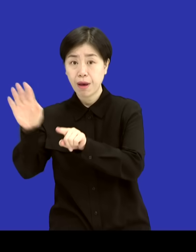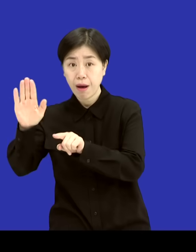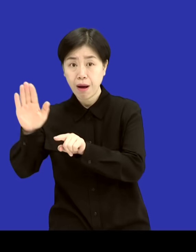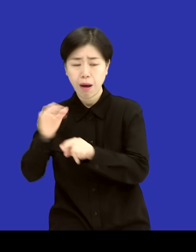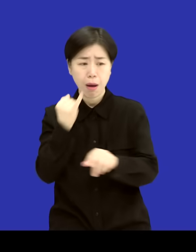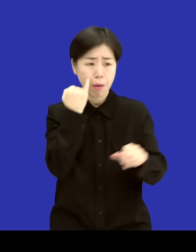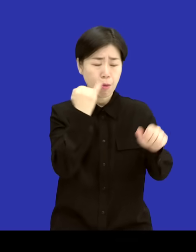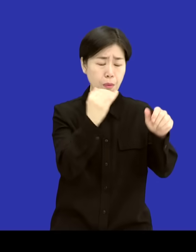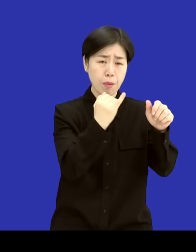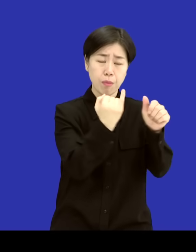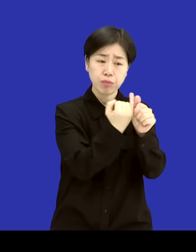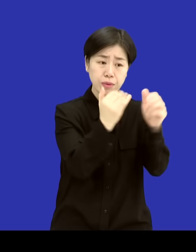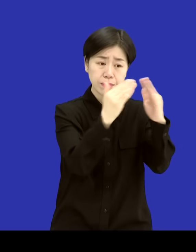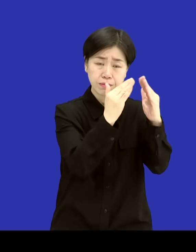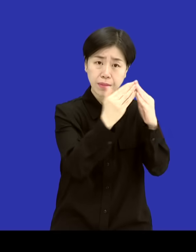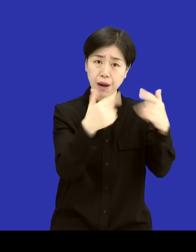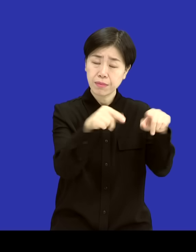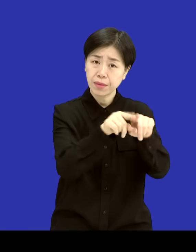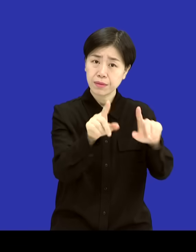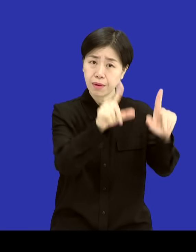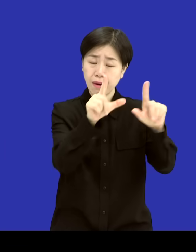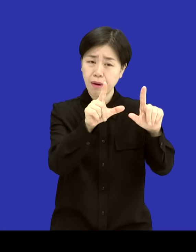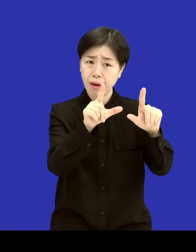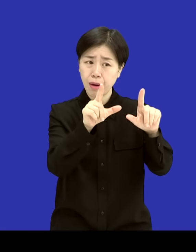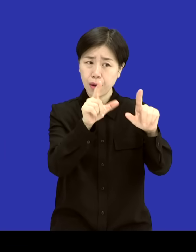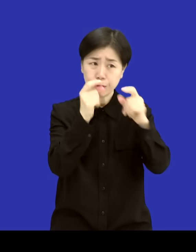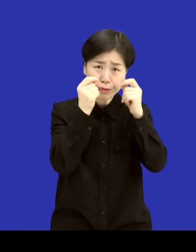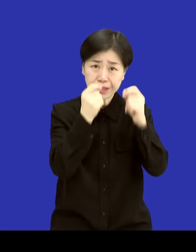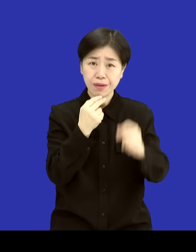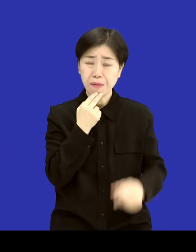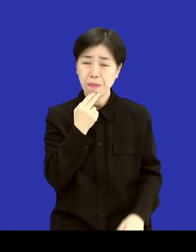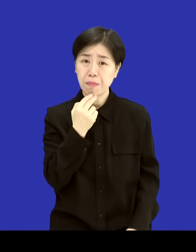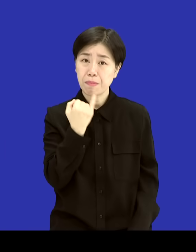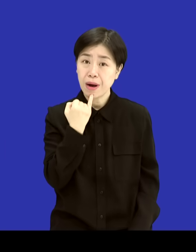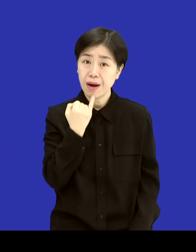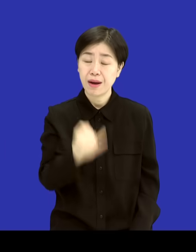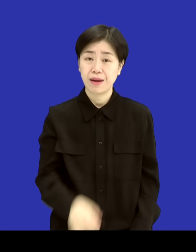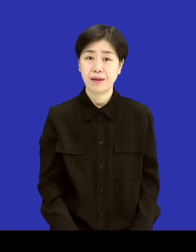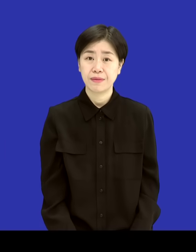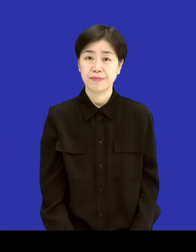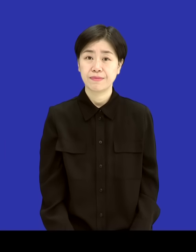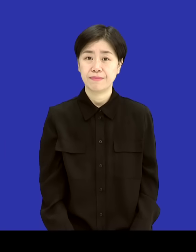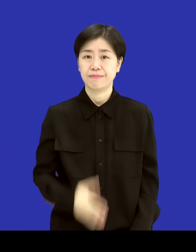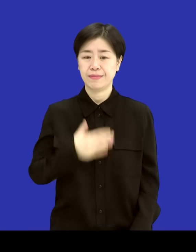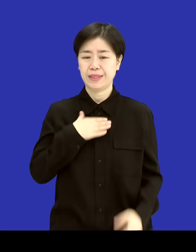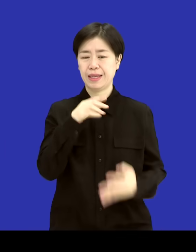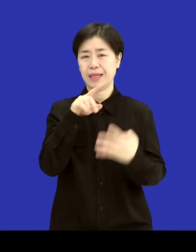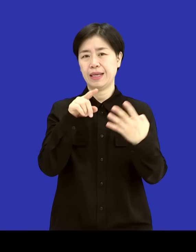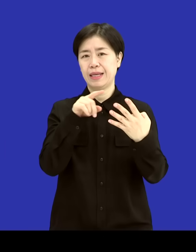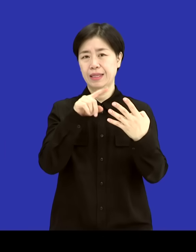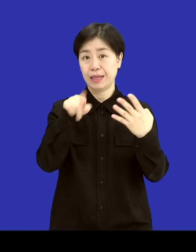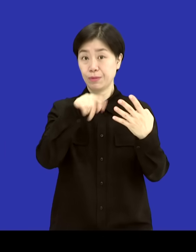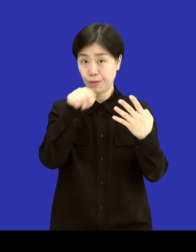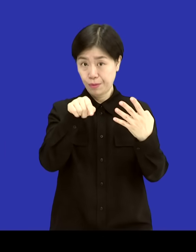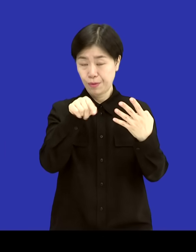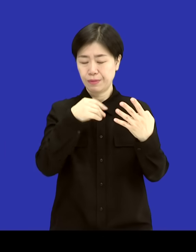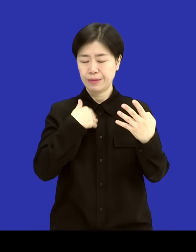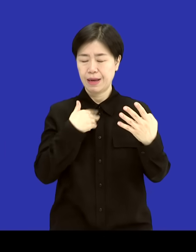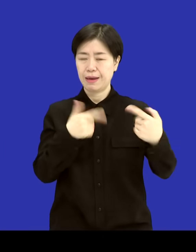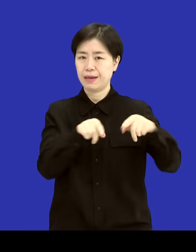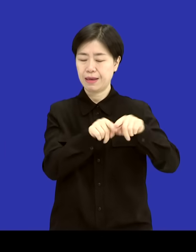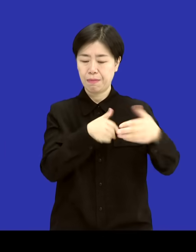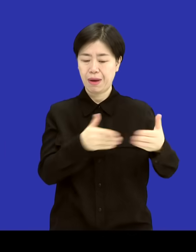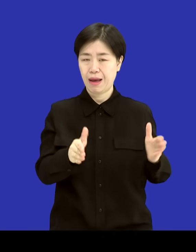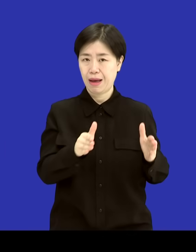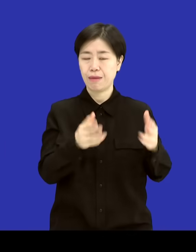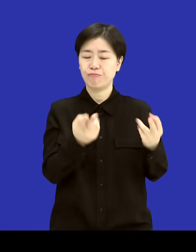힘들죠. 어떠셨어요? 사실 그렇게 또 제가 사촌이랑 같은 방을 썼는데 저랑 동갑이에요. 예. 그래서